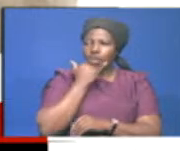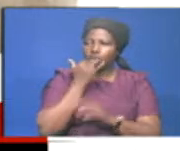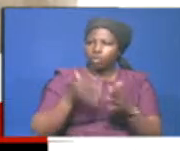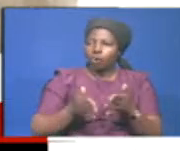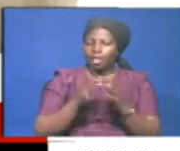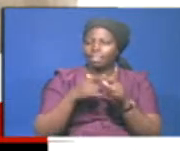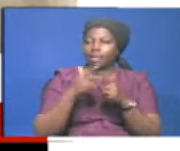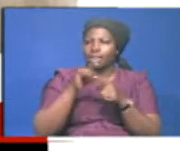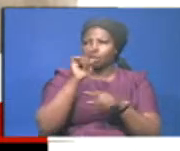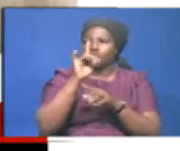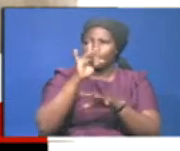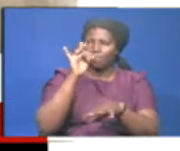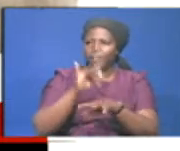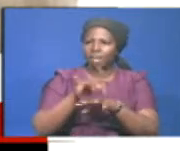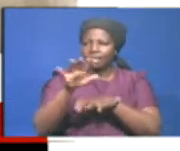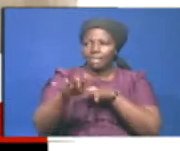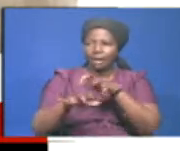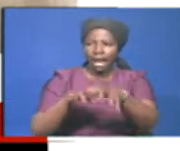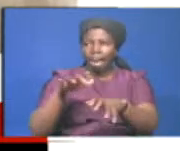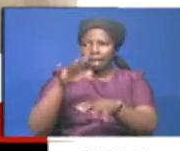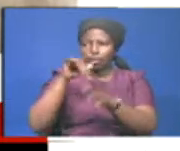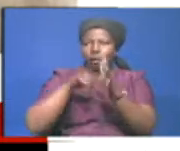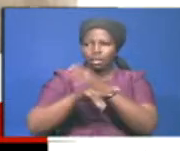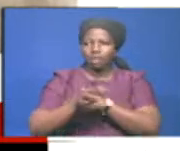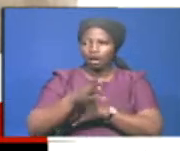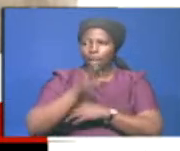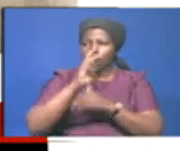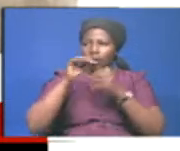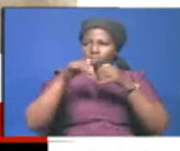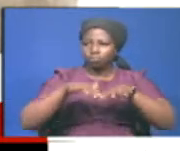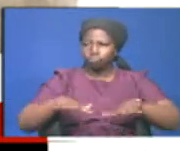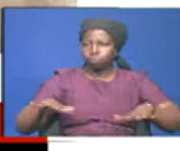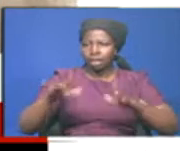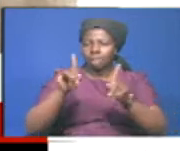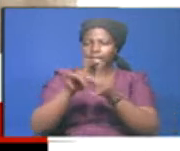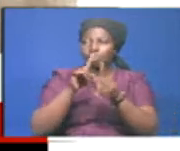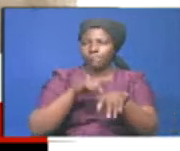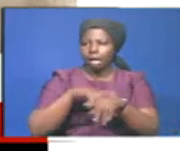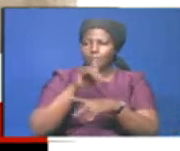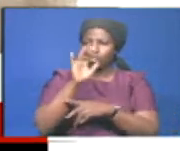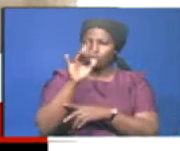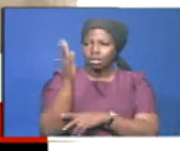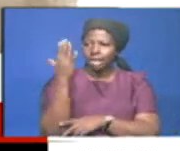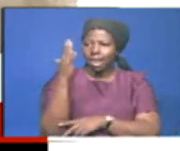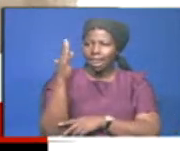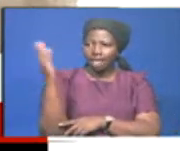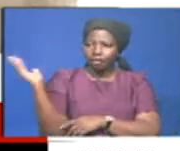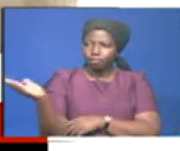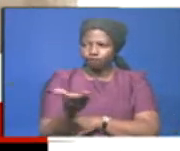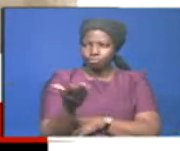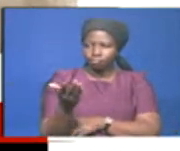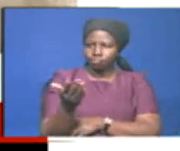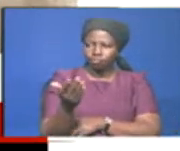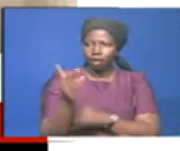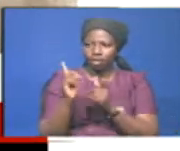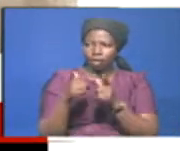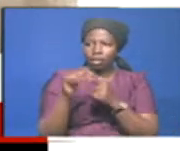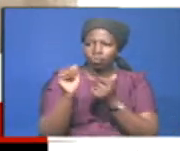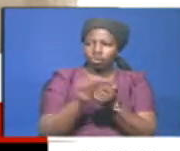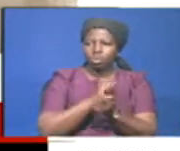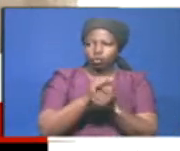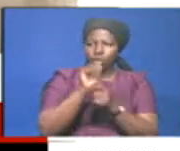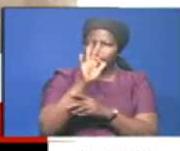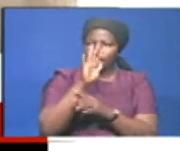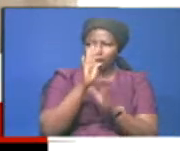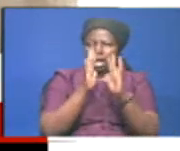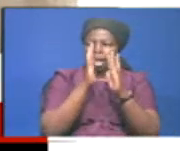unadhuru wanyama kule majini, baharini, na wakati unakata miti pia unaharibu mazingira yako, hata hewa yako